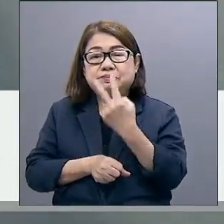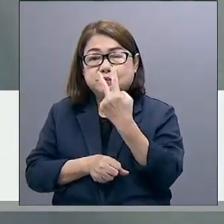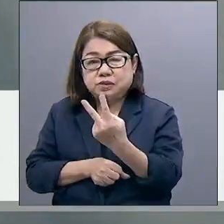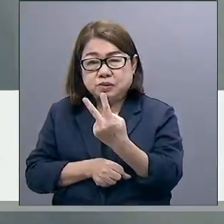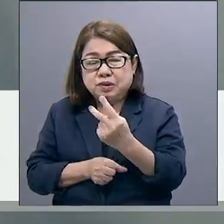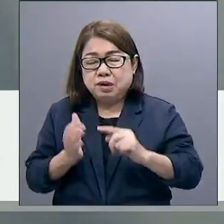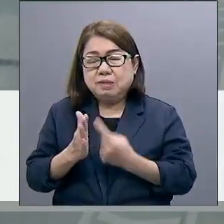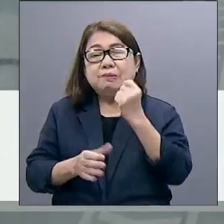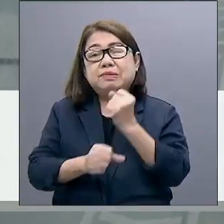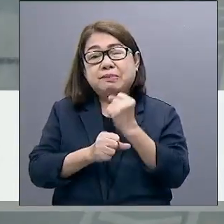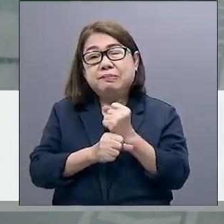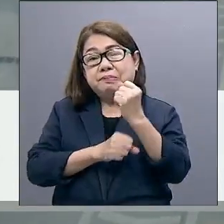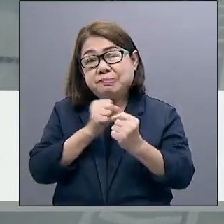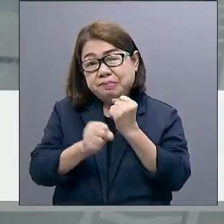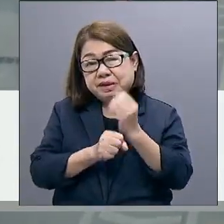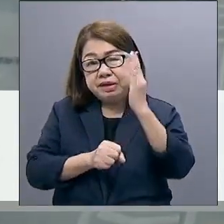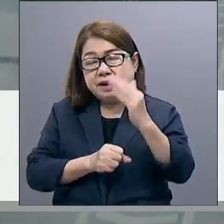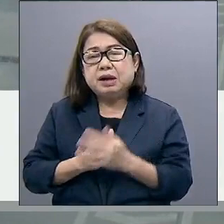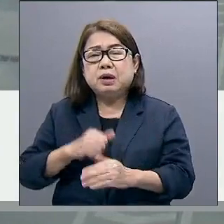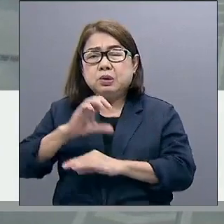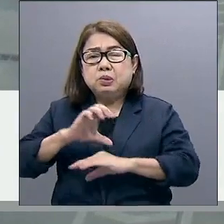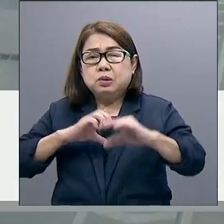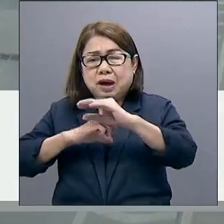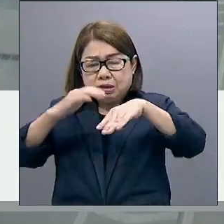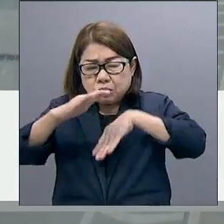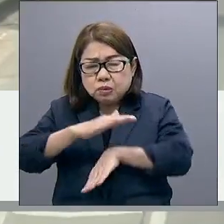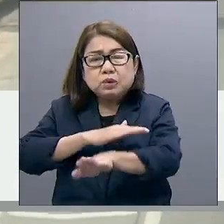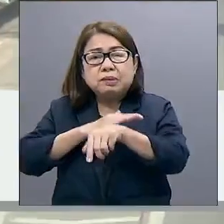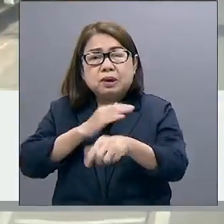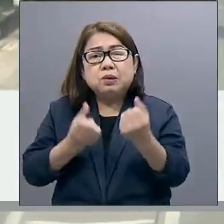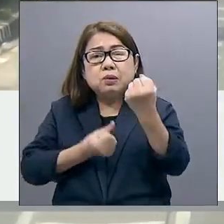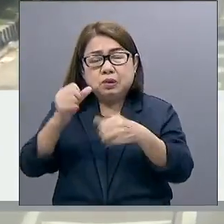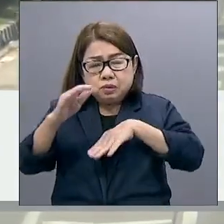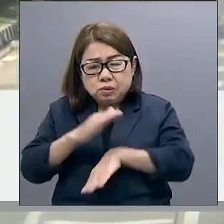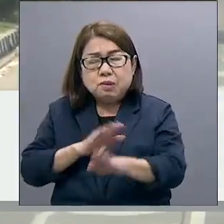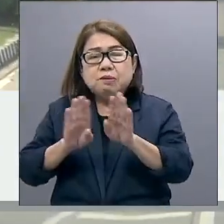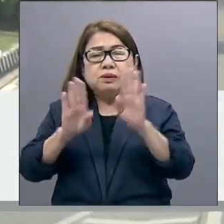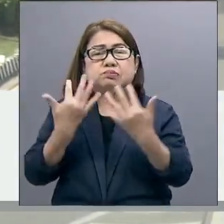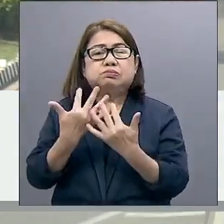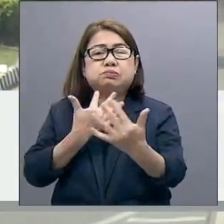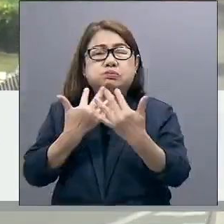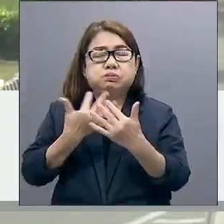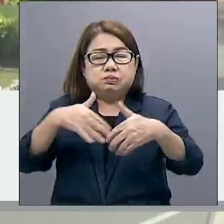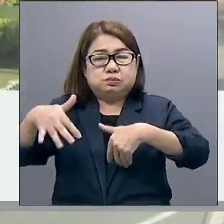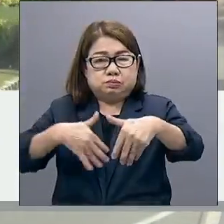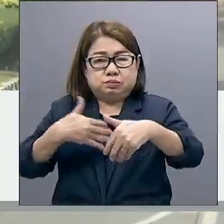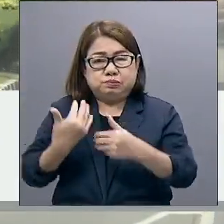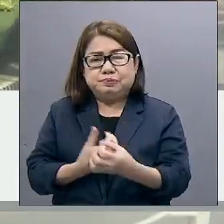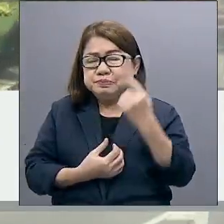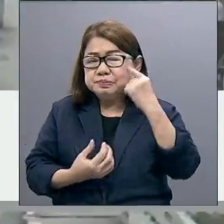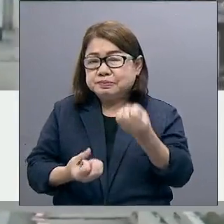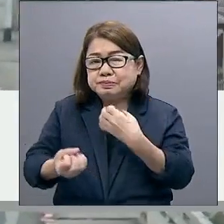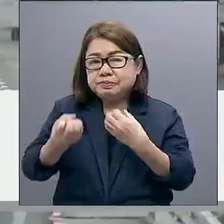ต้นปีหน้านะคะโครงการนี้เปิดรับฟังความคิดเห็นของผู้มีส่วนได้ส่วนเสียเมื่อวันที่19พฤษภา